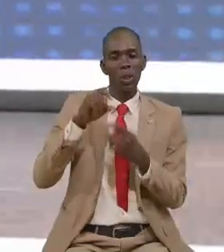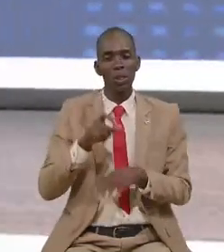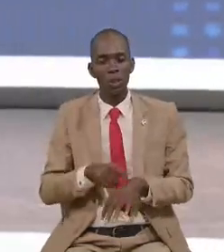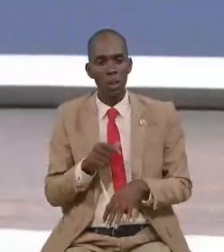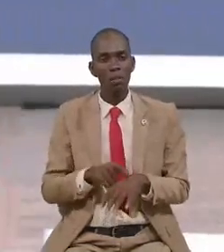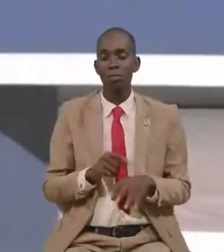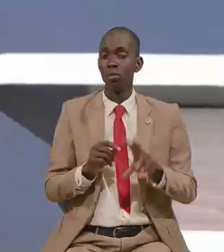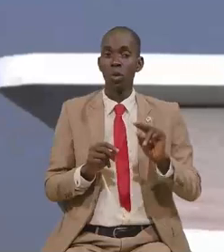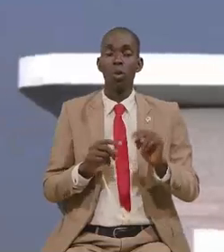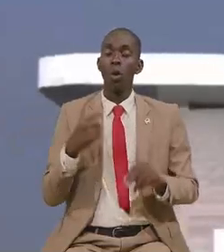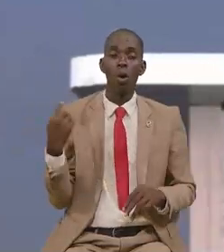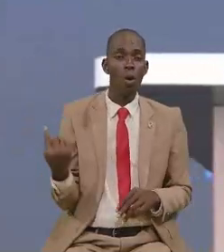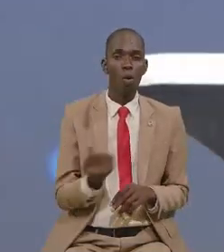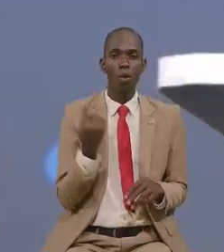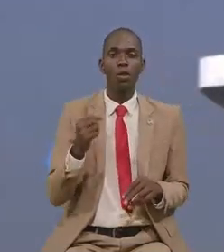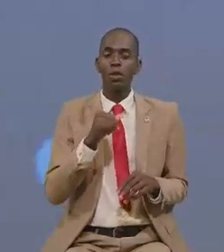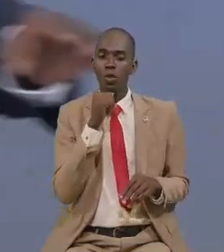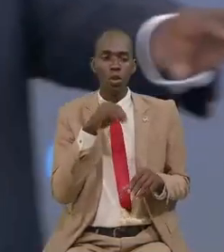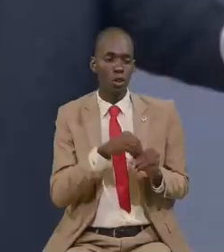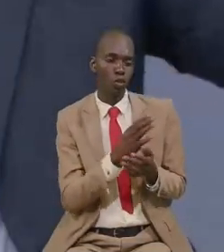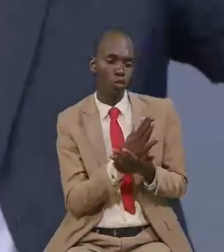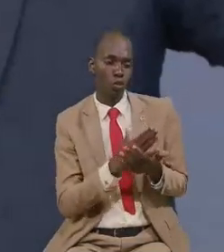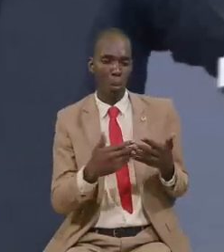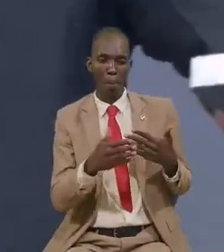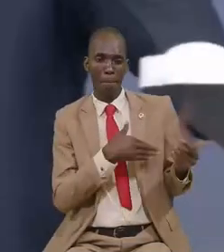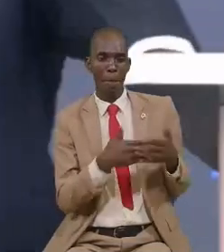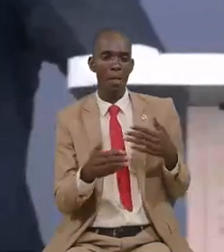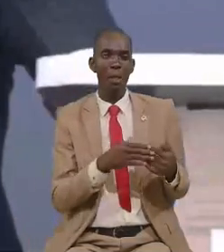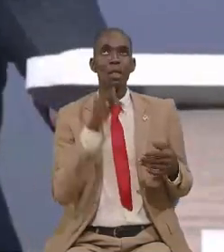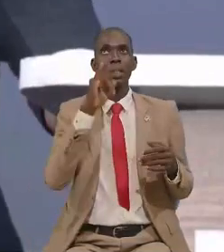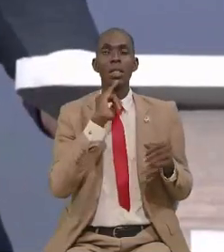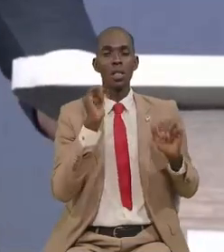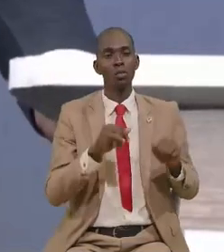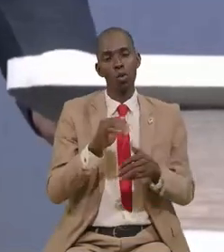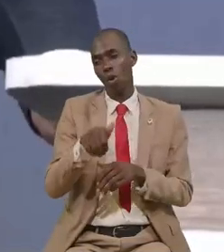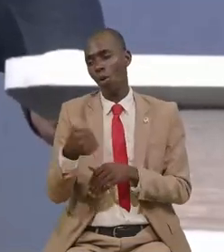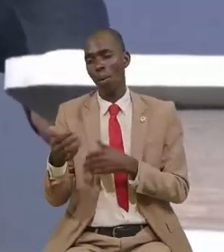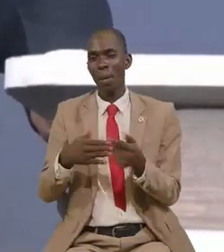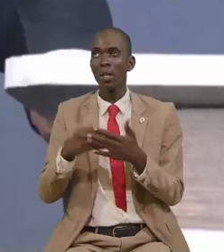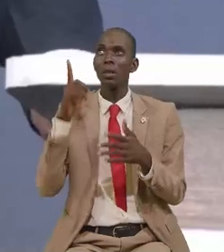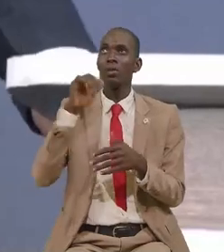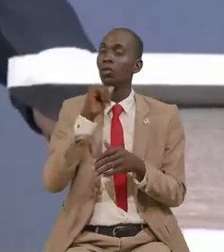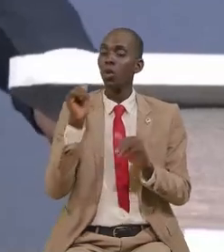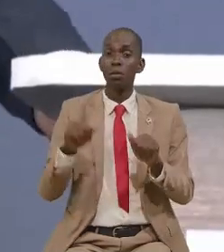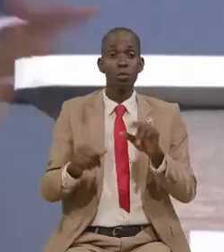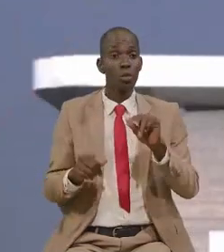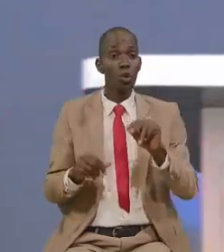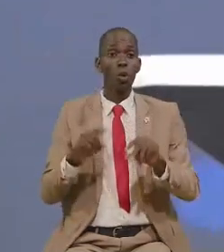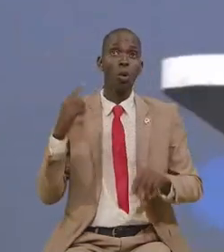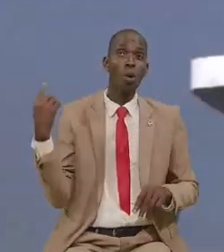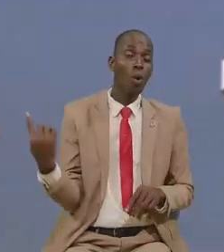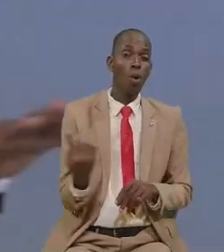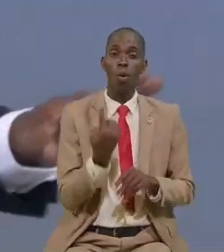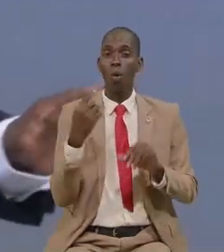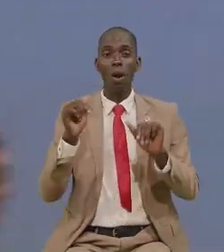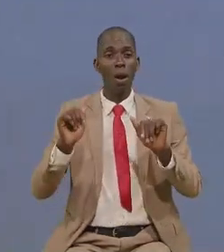cas il sera capable, ou dans d'autres cas il n'est pas capable, non. Il est le sauveur toujours capable.